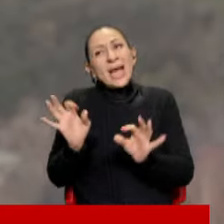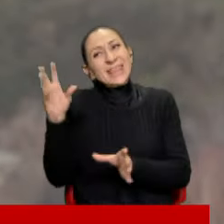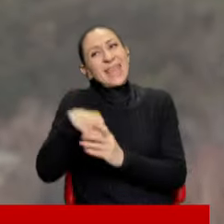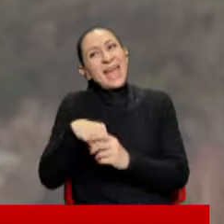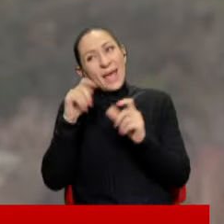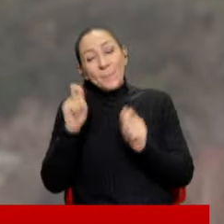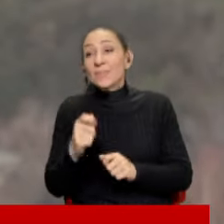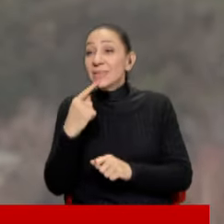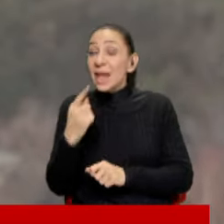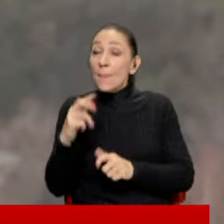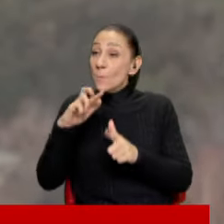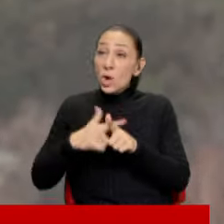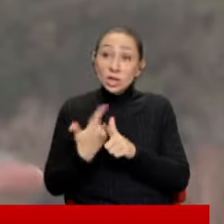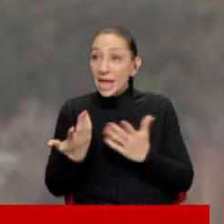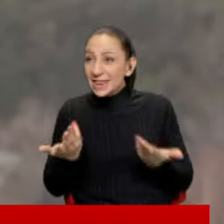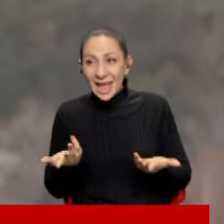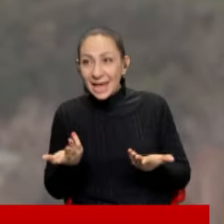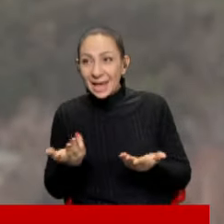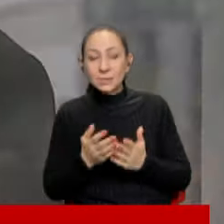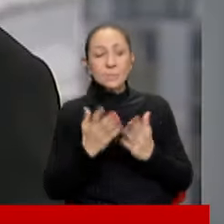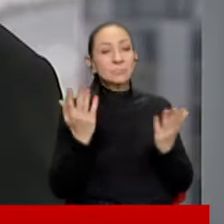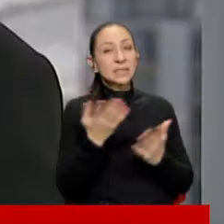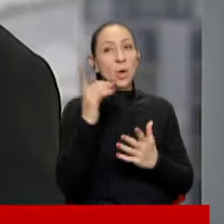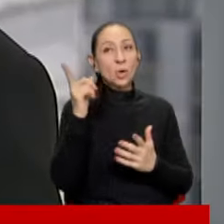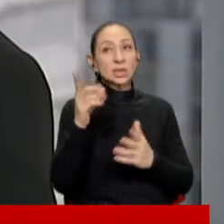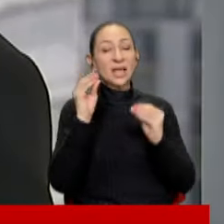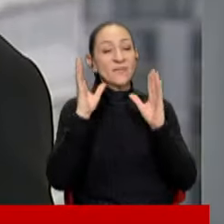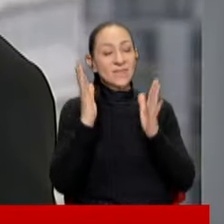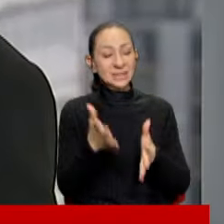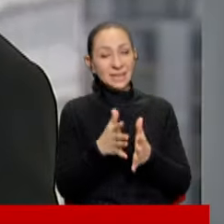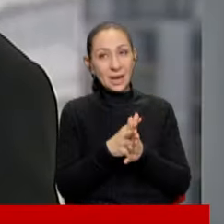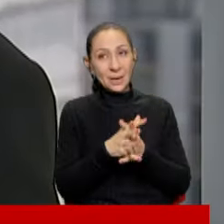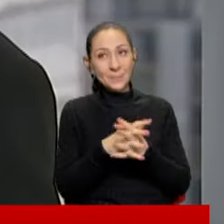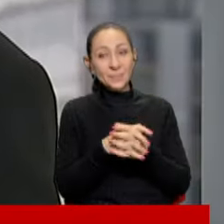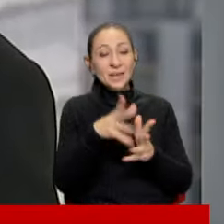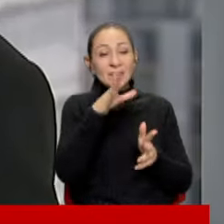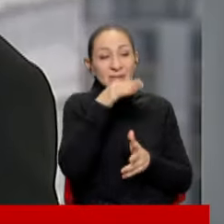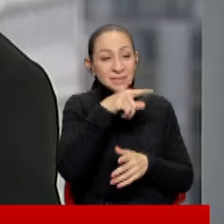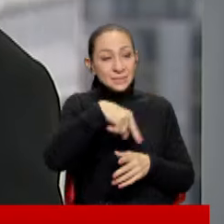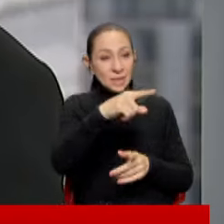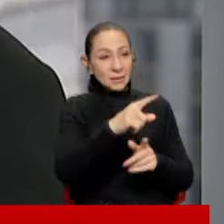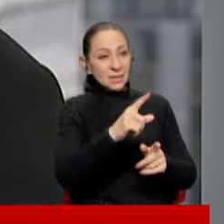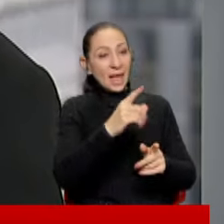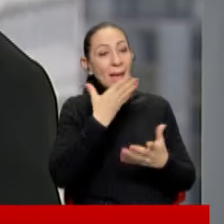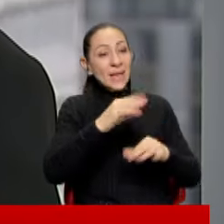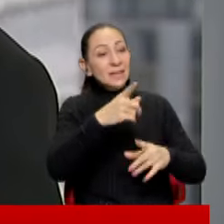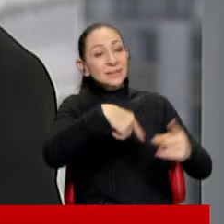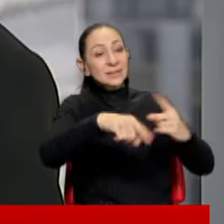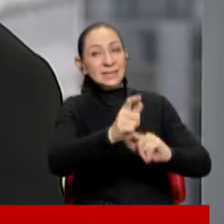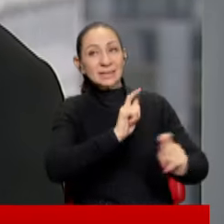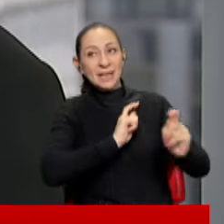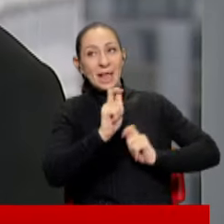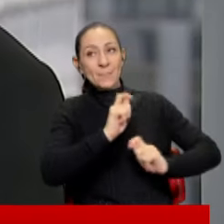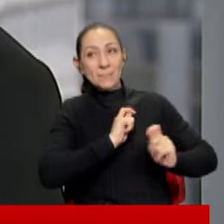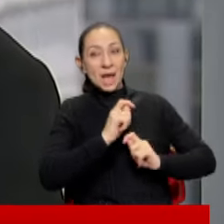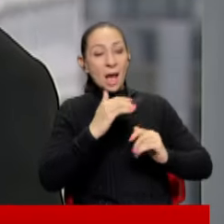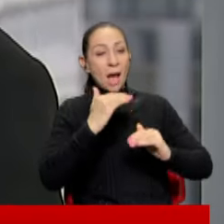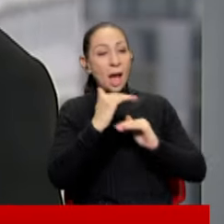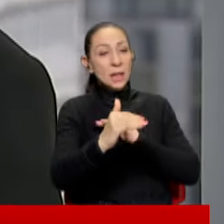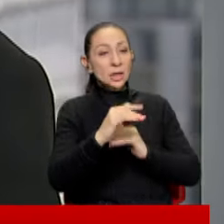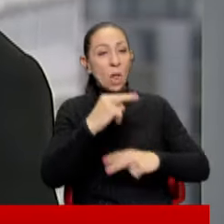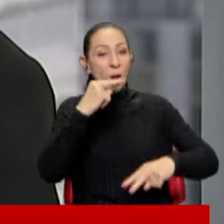edin denilen proje nedir? Mesela orada daha çok yaşlılarımızdan gelen, emeklilerimizden gelen halk